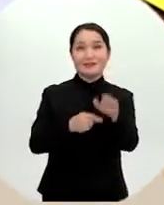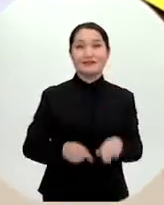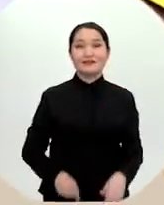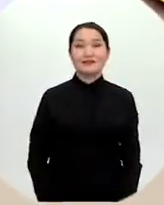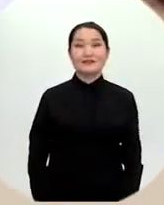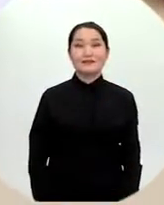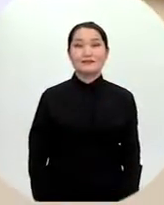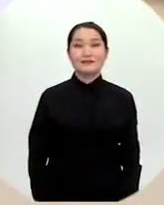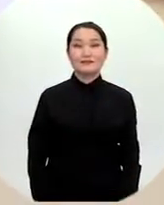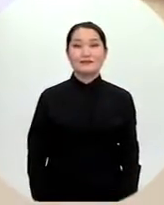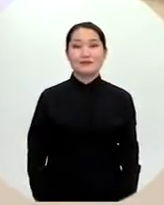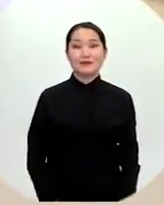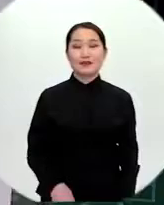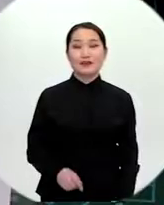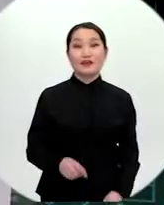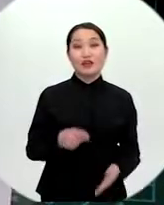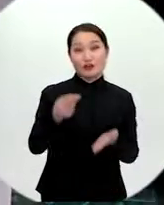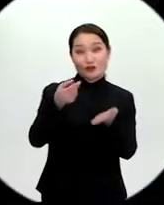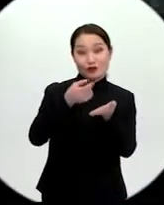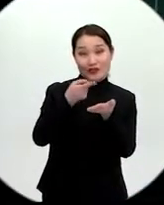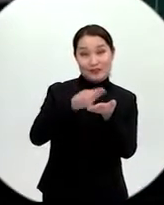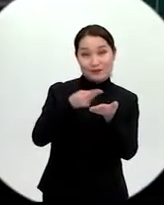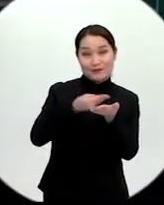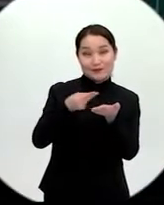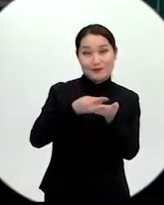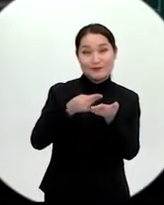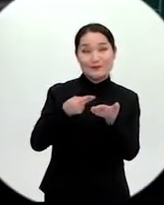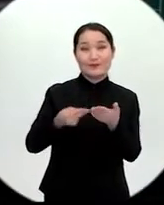За, энэ дээрээ бүгдээрээ нэг хэлбэр зурая.